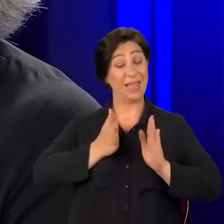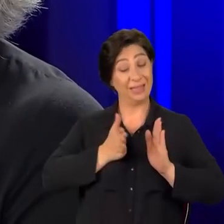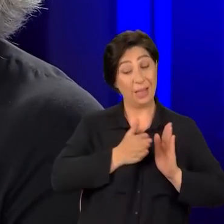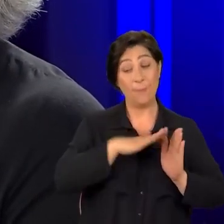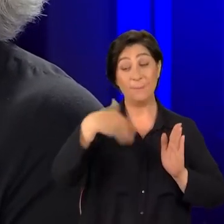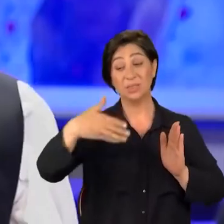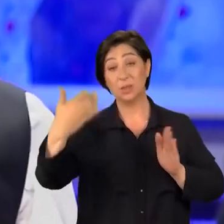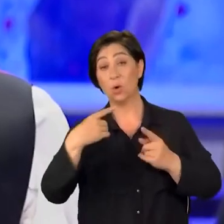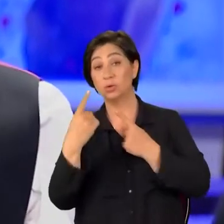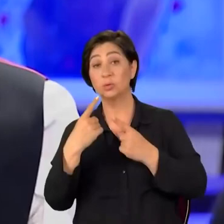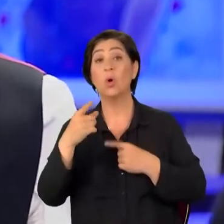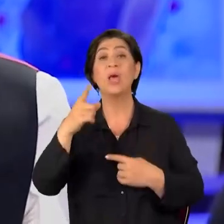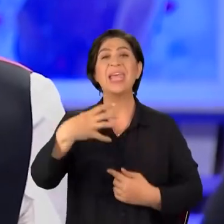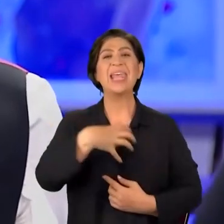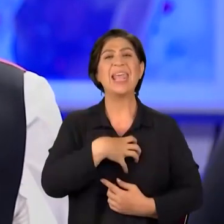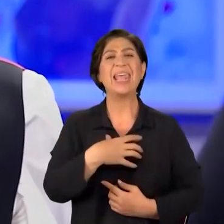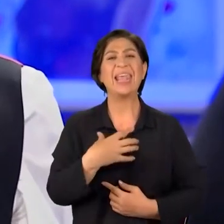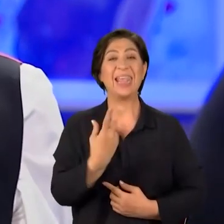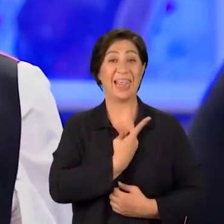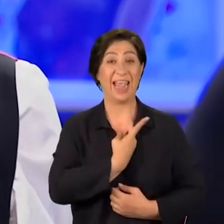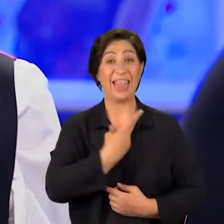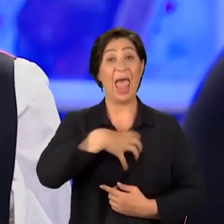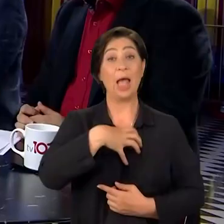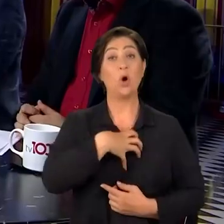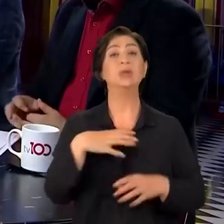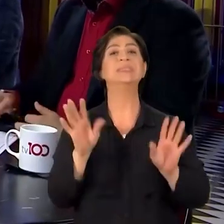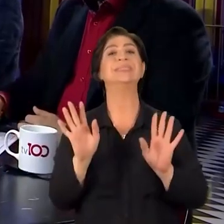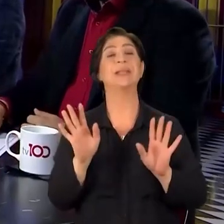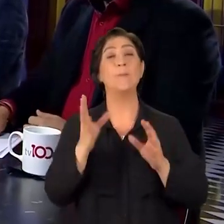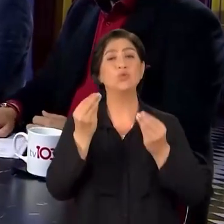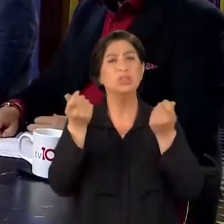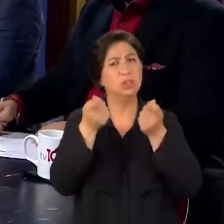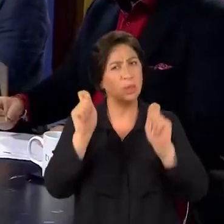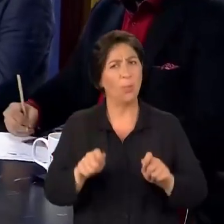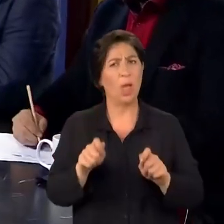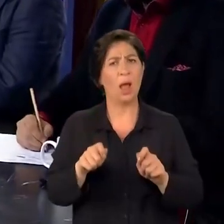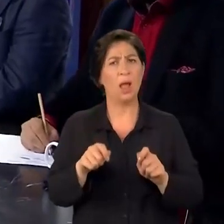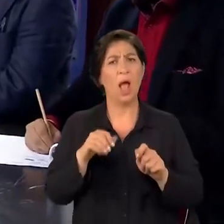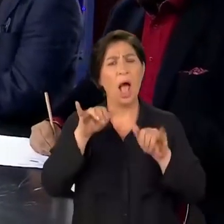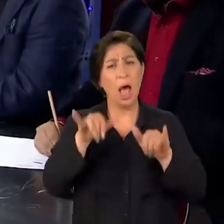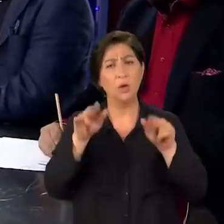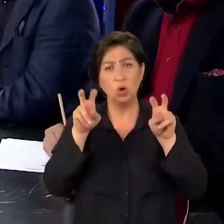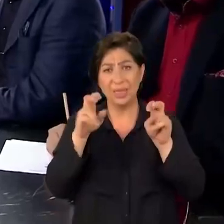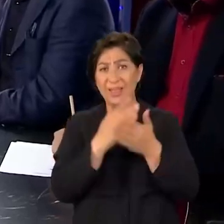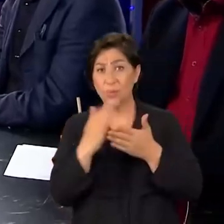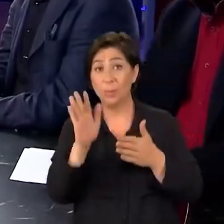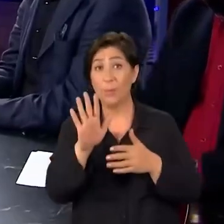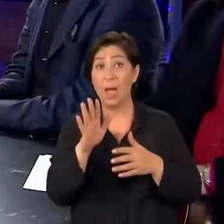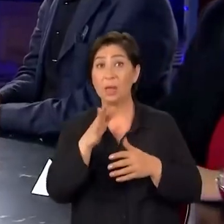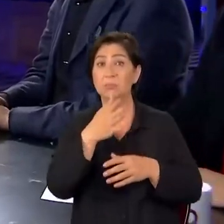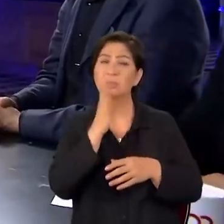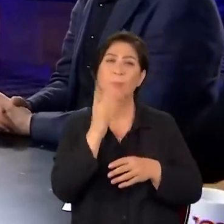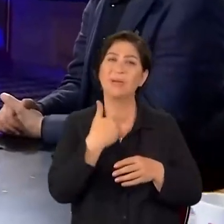bir de başkalarından söz etmek yani zorunda kalmak. Yani o kendi egosunu yönetirken aslında bir sürü de iş yapıyorlar. Niye başka aynı konudan devam edeceğim